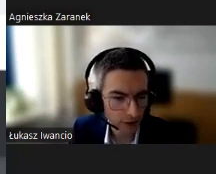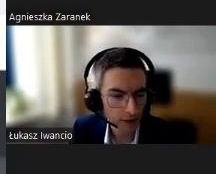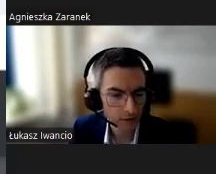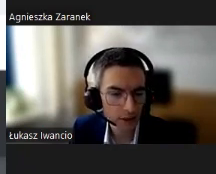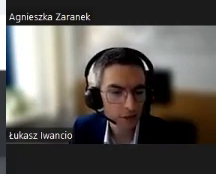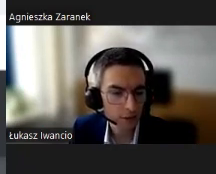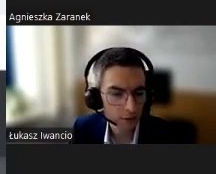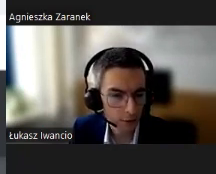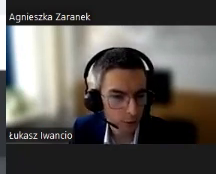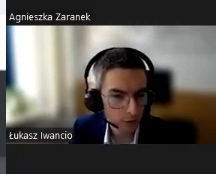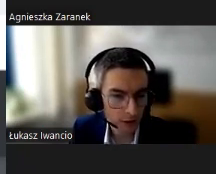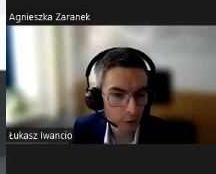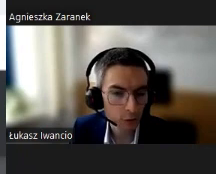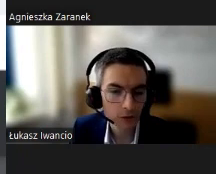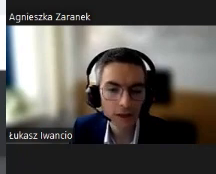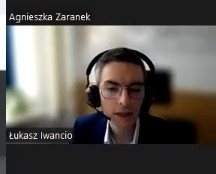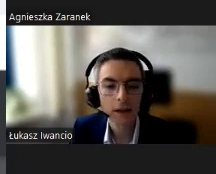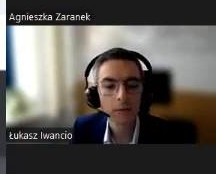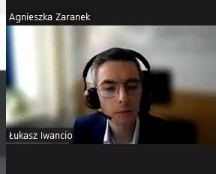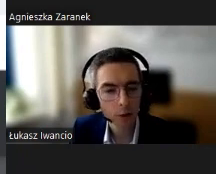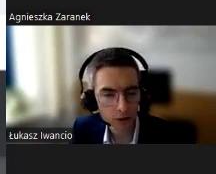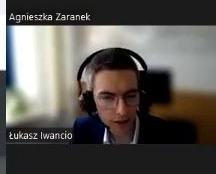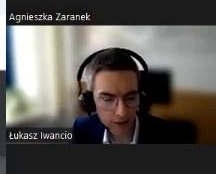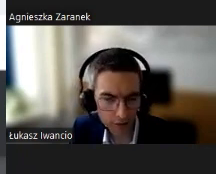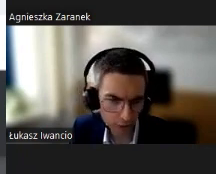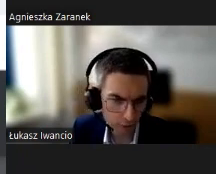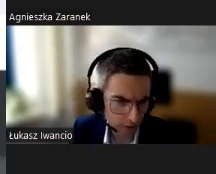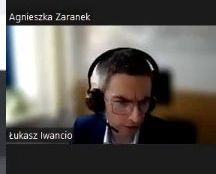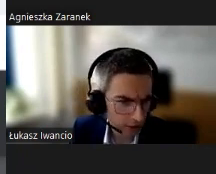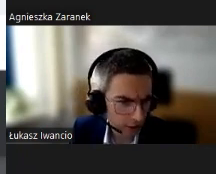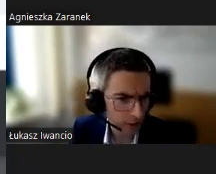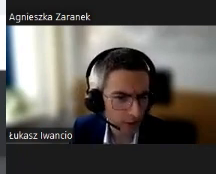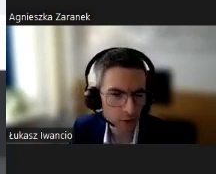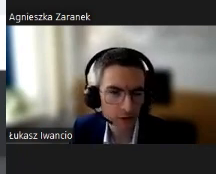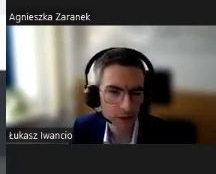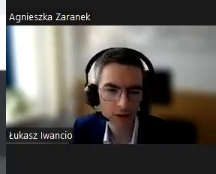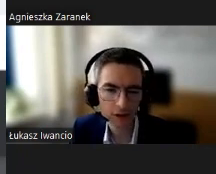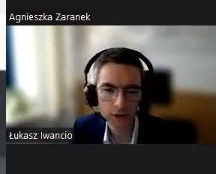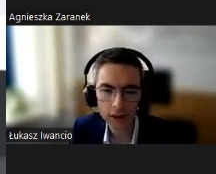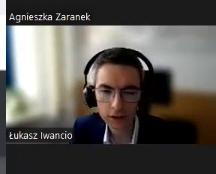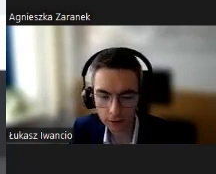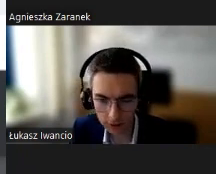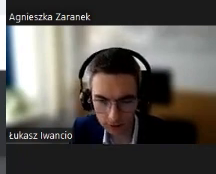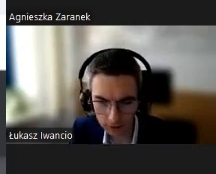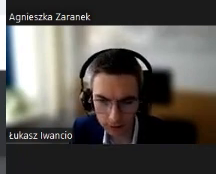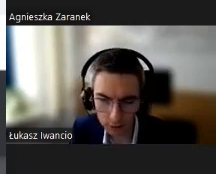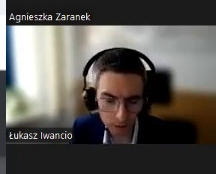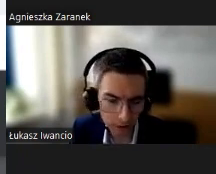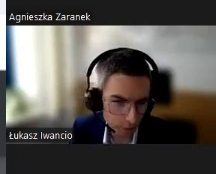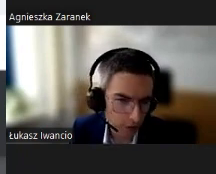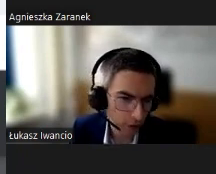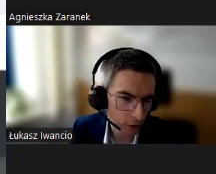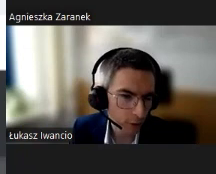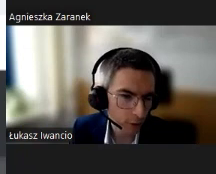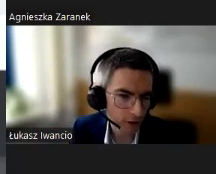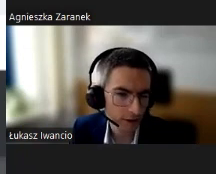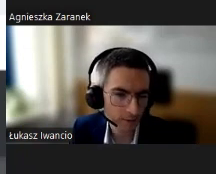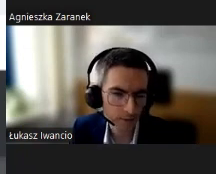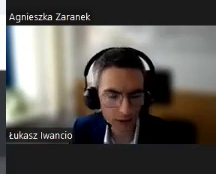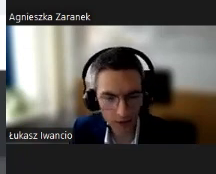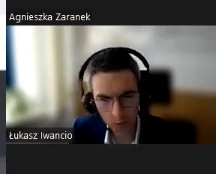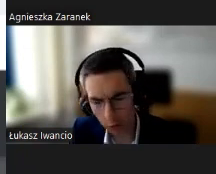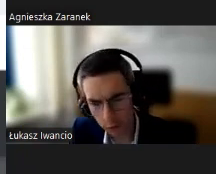osoby. Wskazujemy sposób kontaktu. Można, choć oczywiście nie trzeba dołączać dodatkowych dokumentów, to